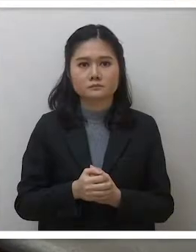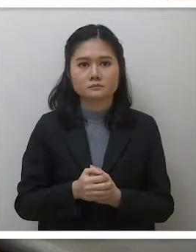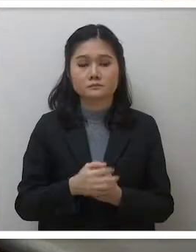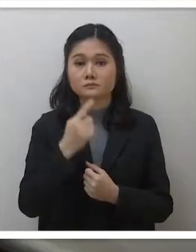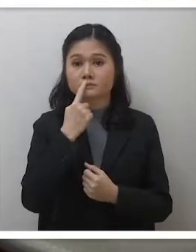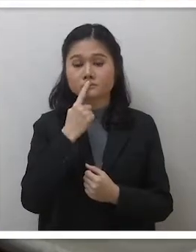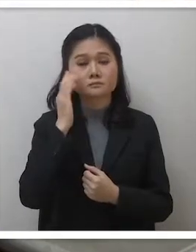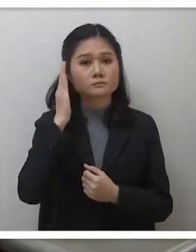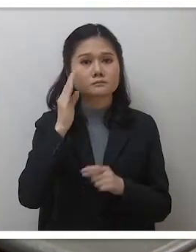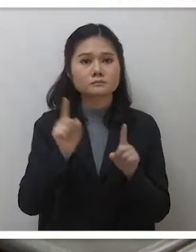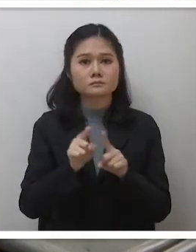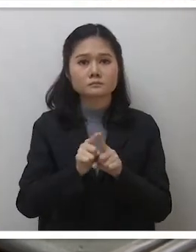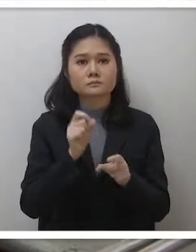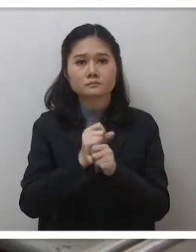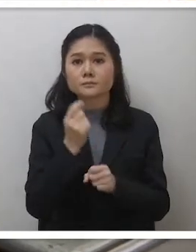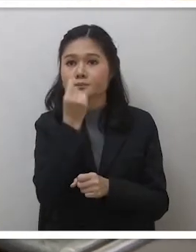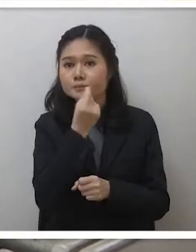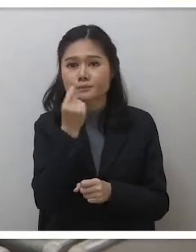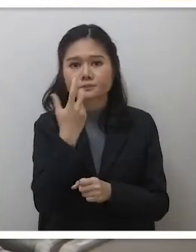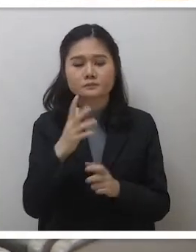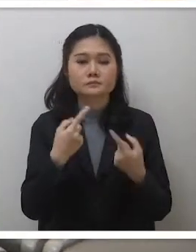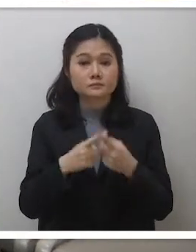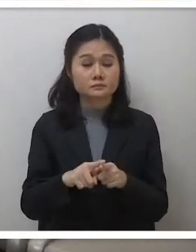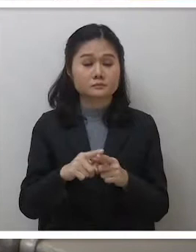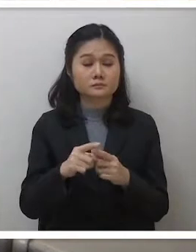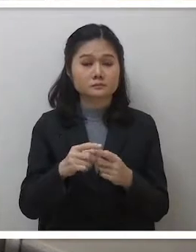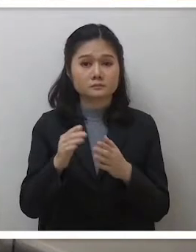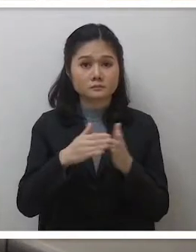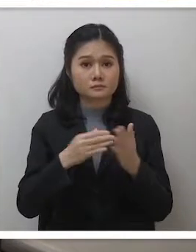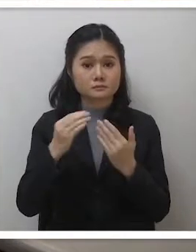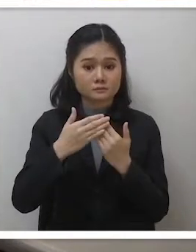ากผู้ชายนี้เขาคงไม่ได้ทาลิปแต่ว่าเราเอา